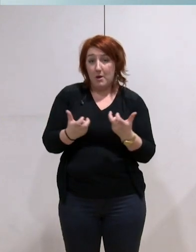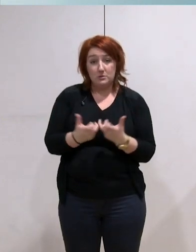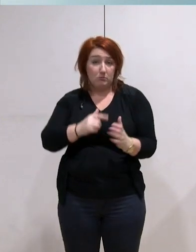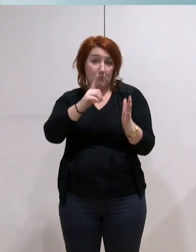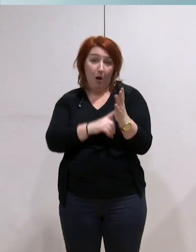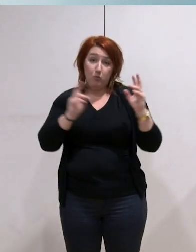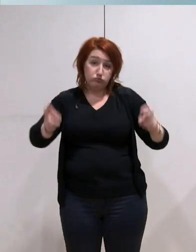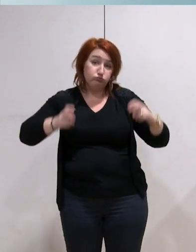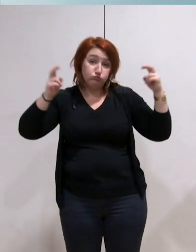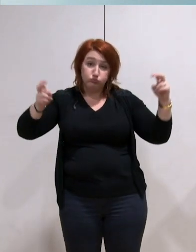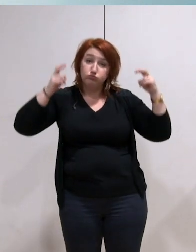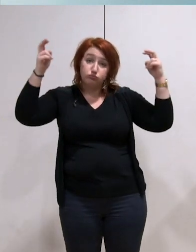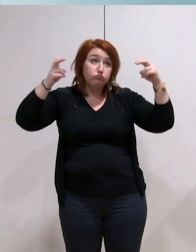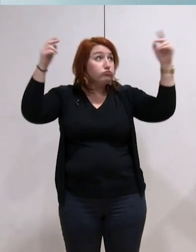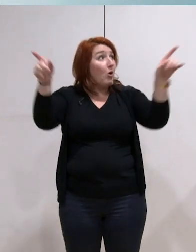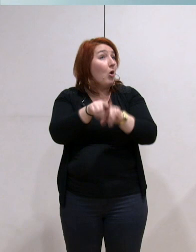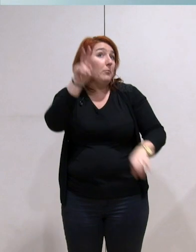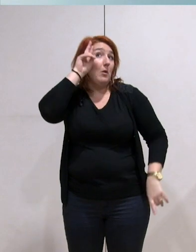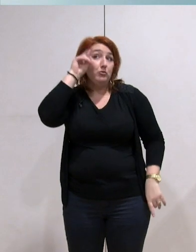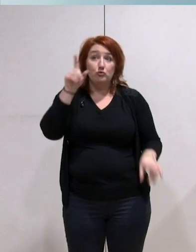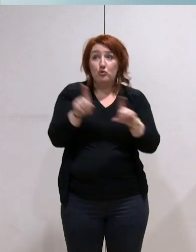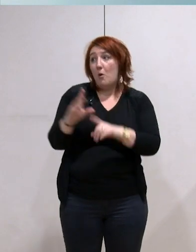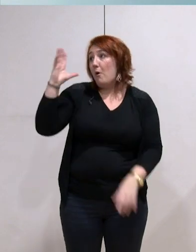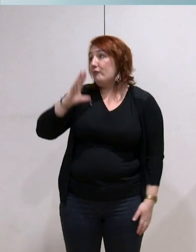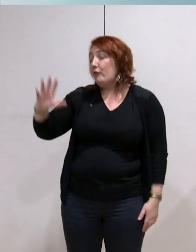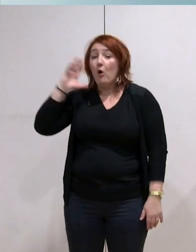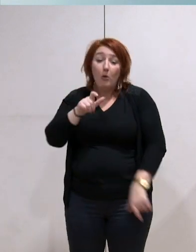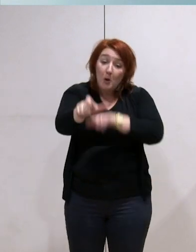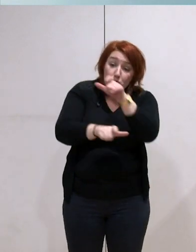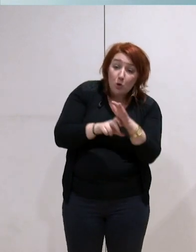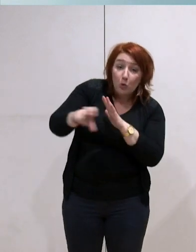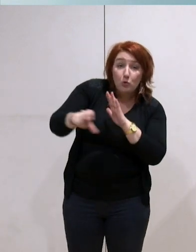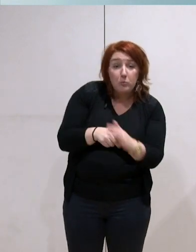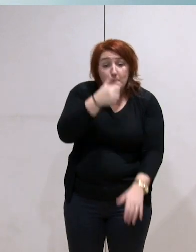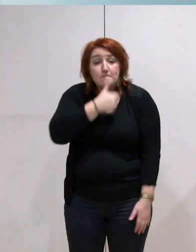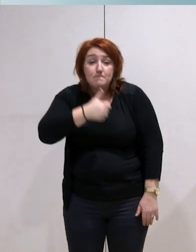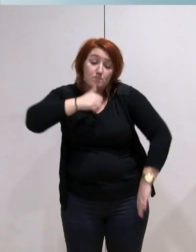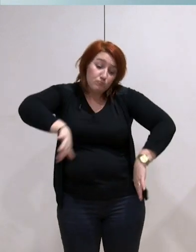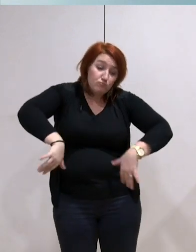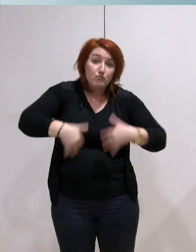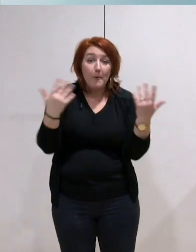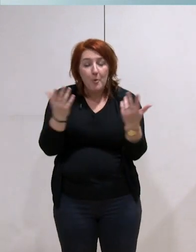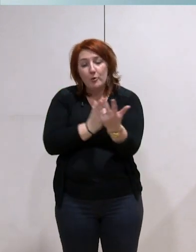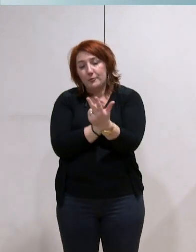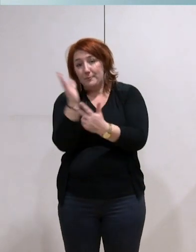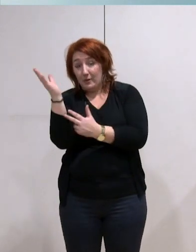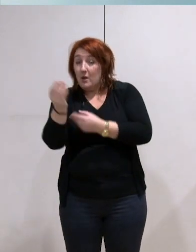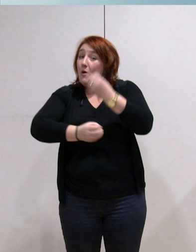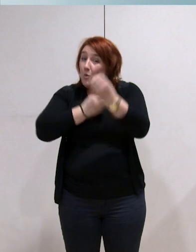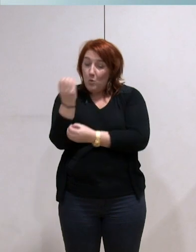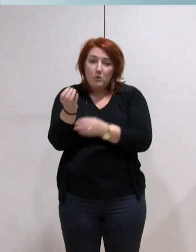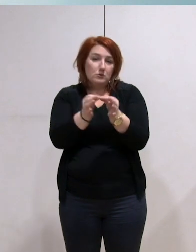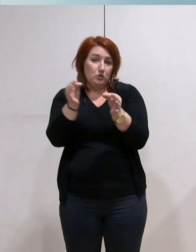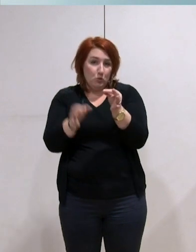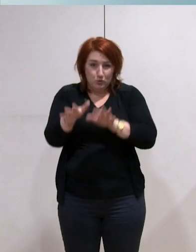pour continuer comme avant et peu importe que les Grenoblois subissent cette charge nouvelle dans leur budget soit trouver la